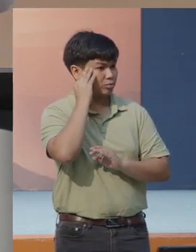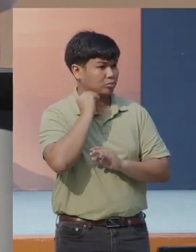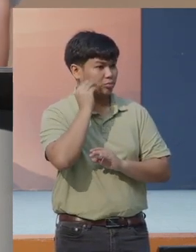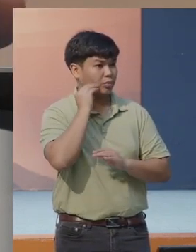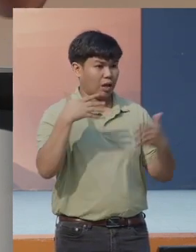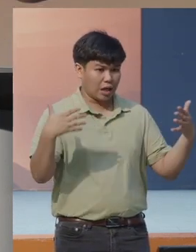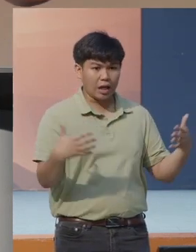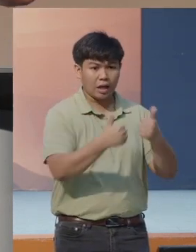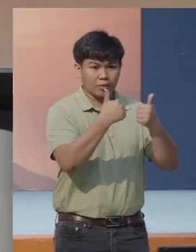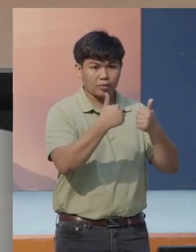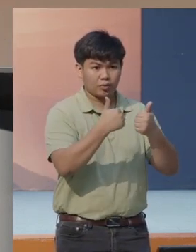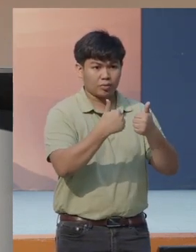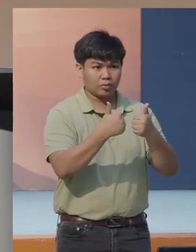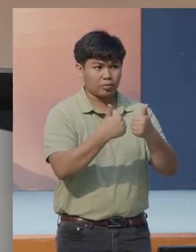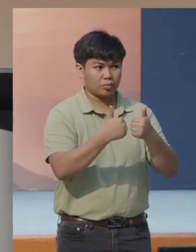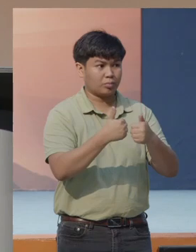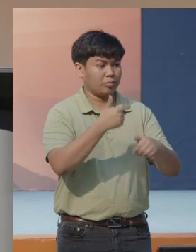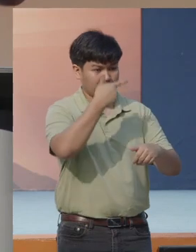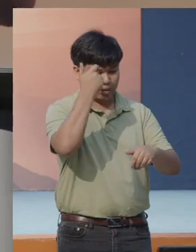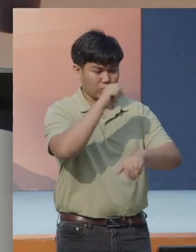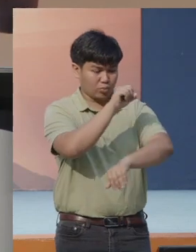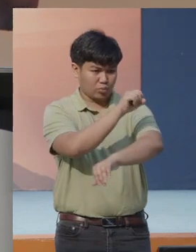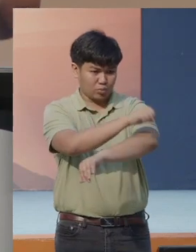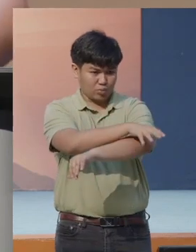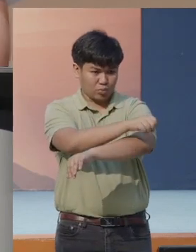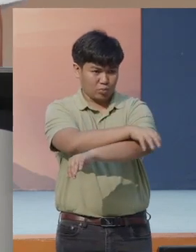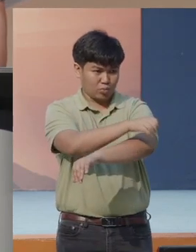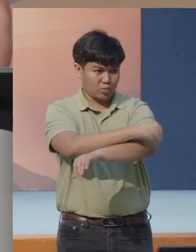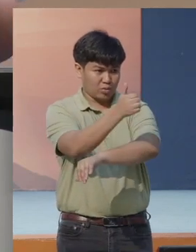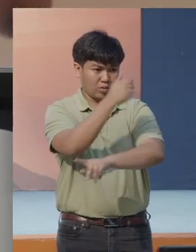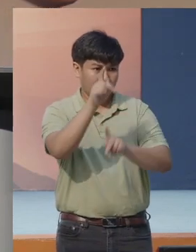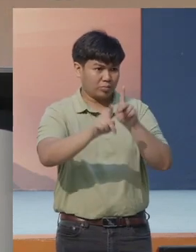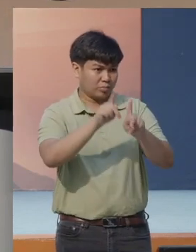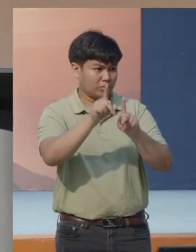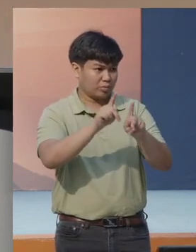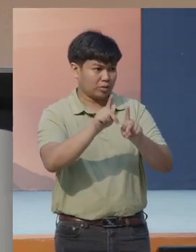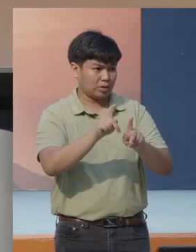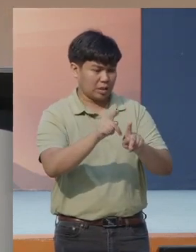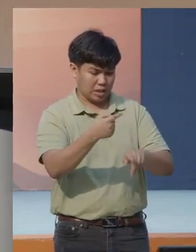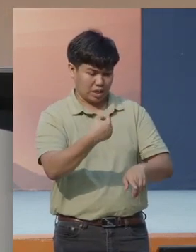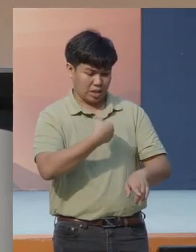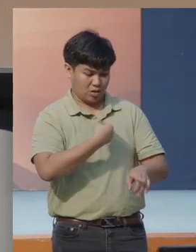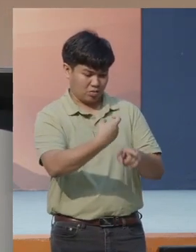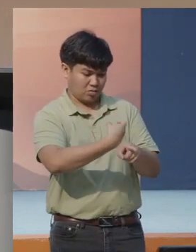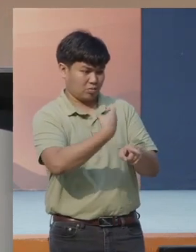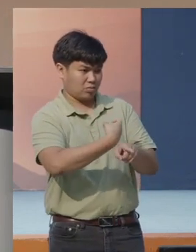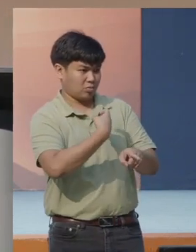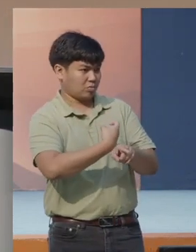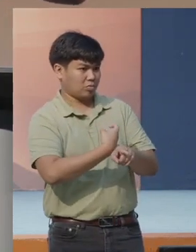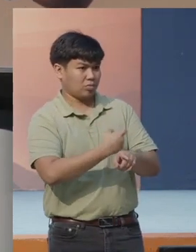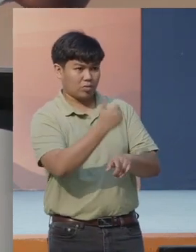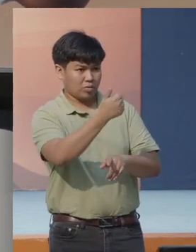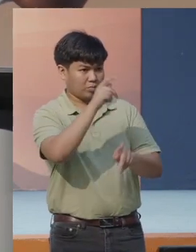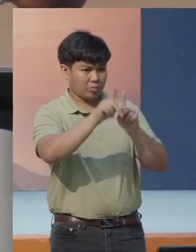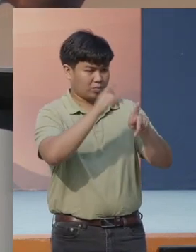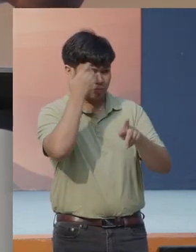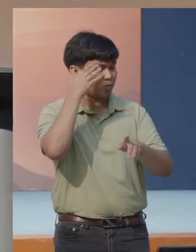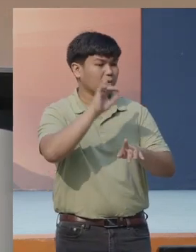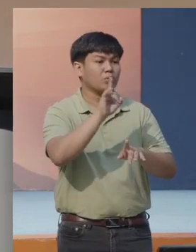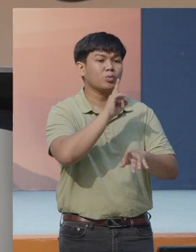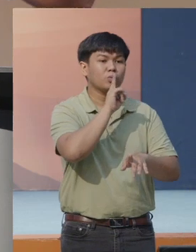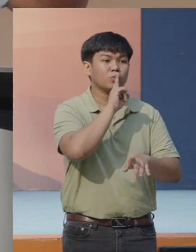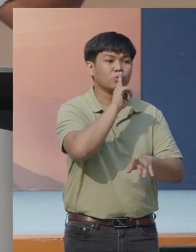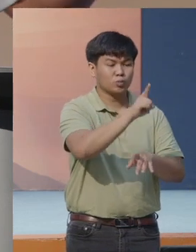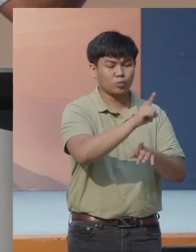reputasyon dahil na-chismis ka na ng iba't ibang tao na hindi nila lubos na naintindihan yung katotohanan